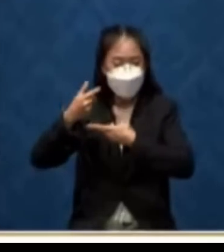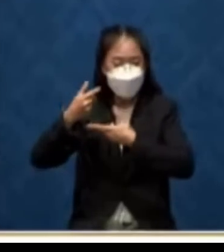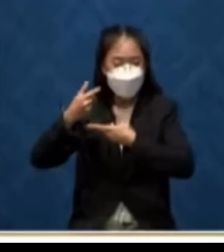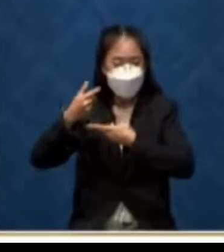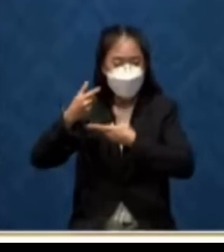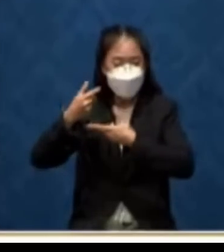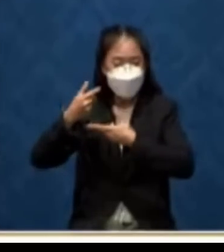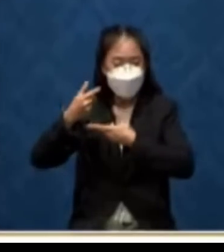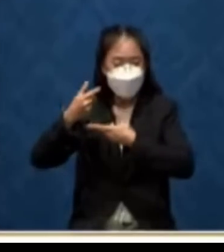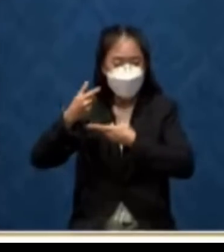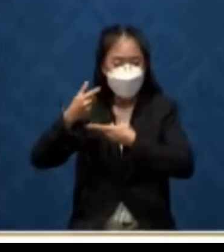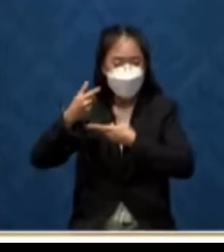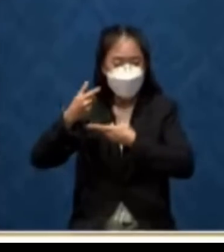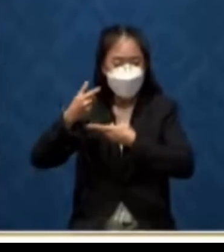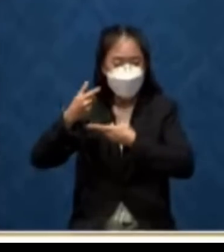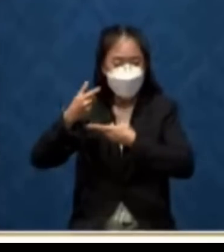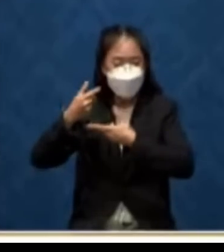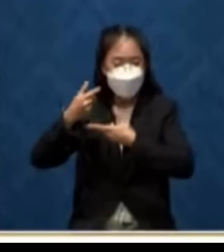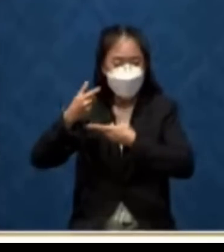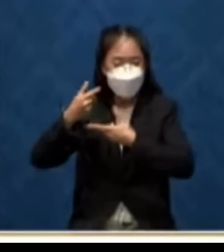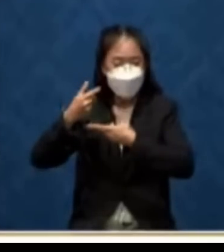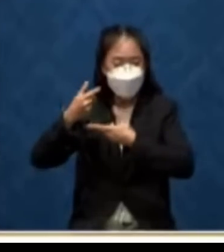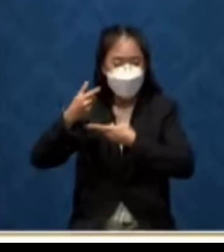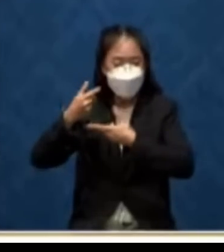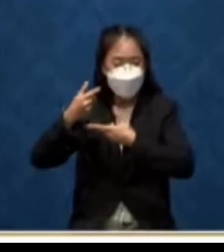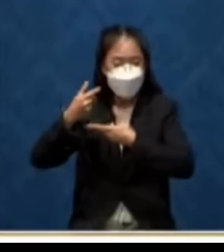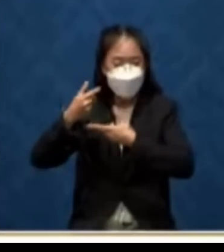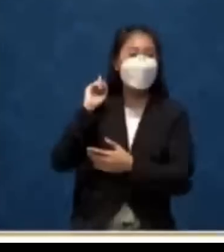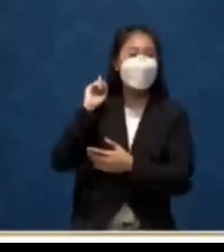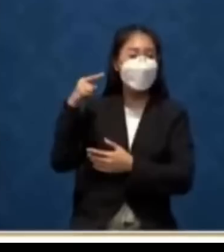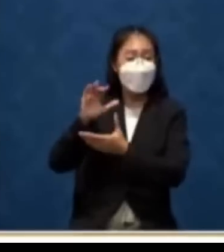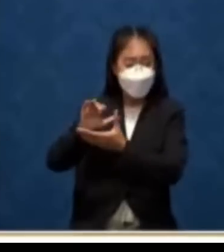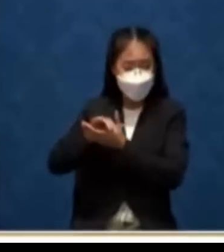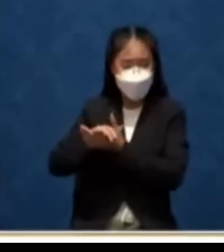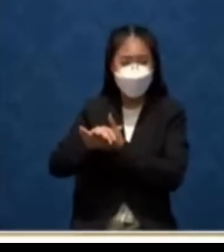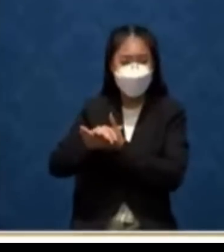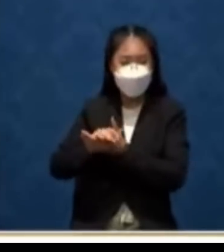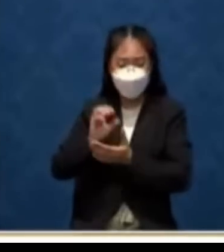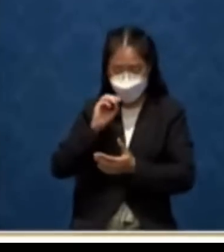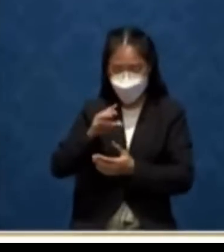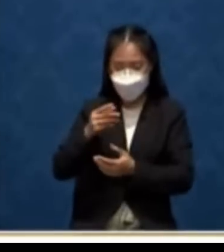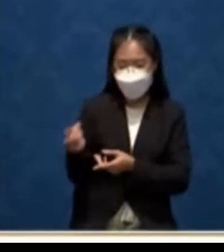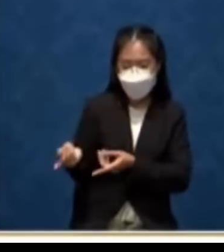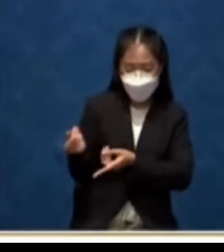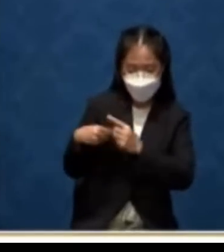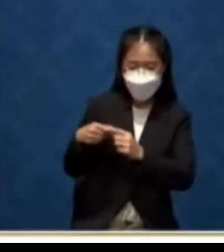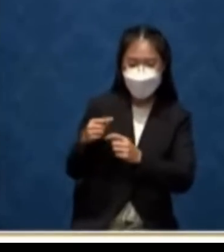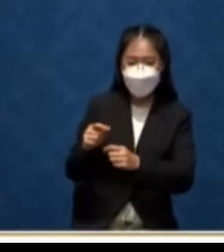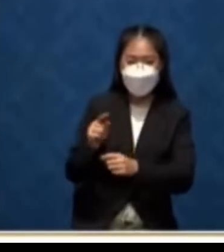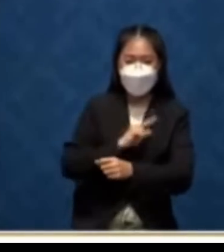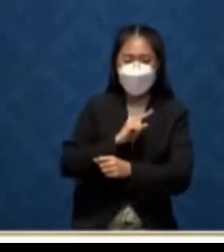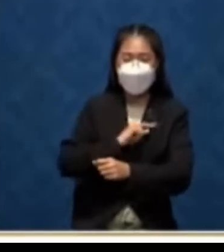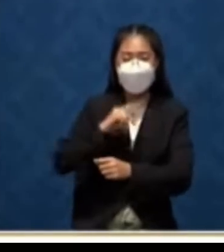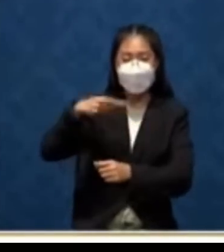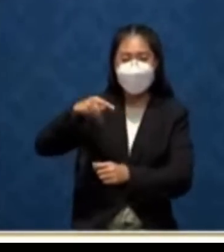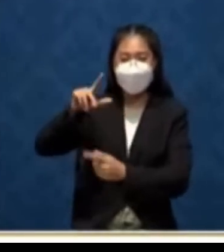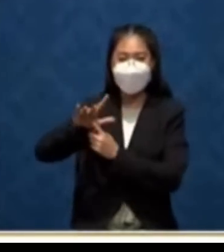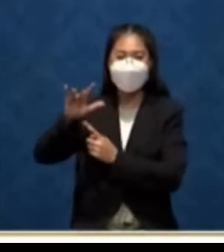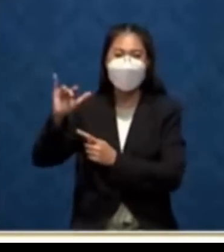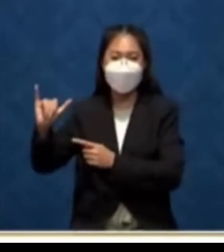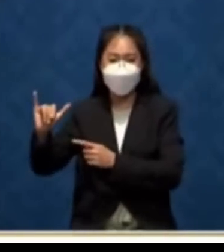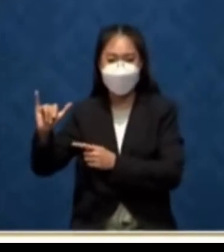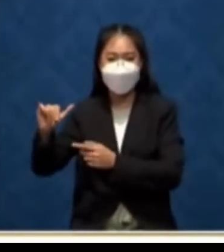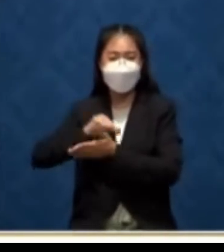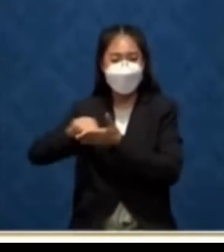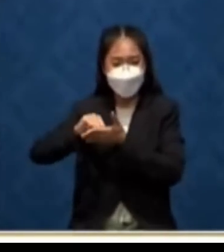ไปฝากขังภรรยาของตู้ฮาวที่ควรจะเป็นผู้ต้องหาก็เอามาเป็นพยานตอนออกหมายจับแจ้งข้อหา